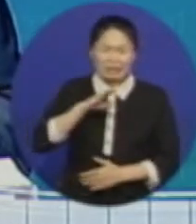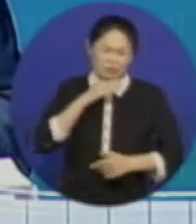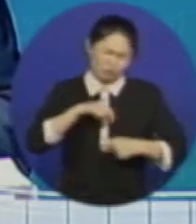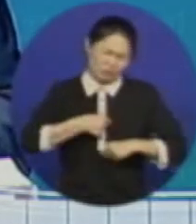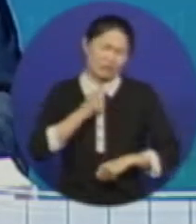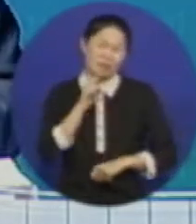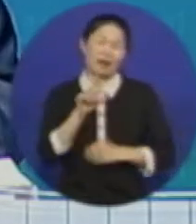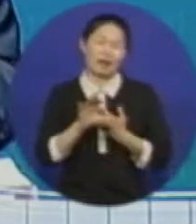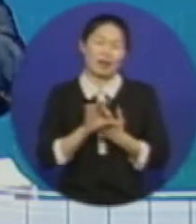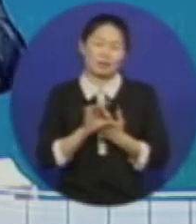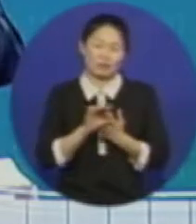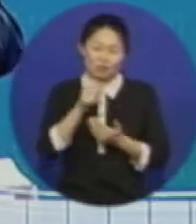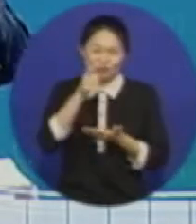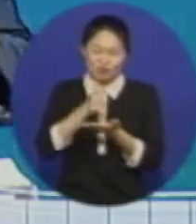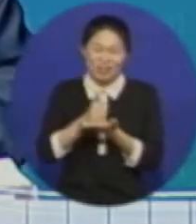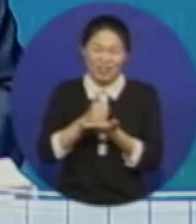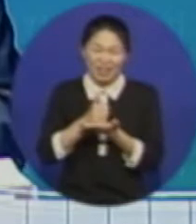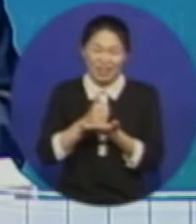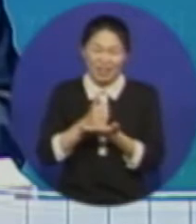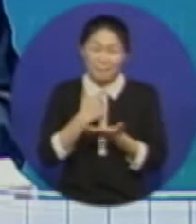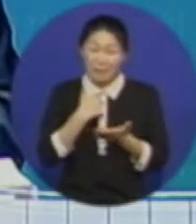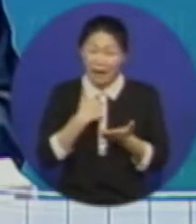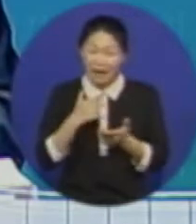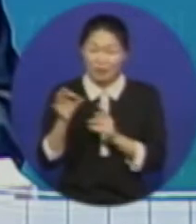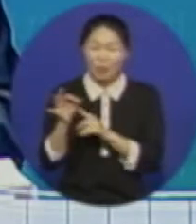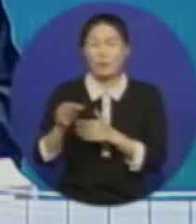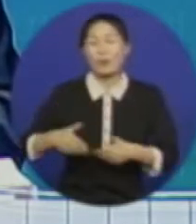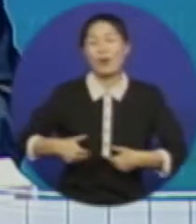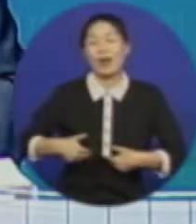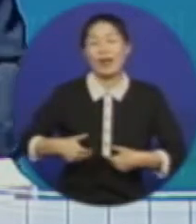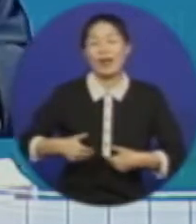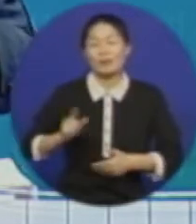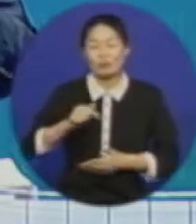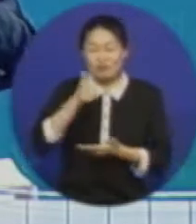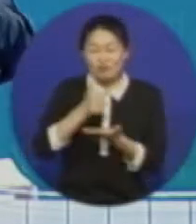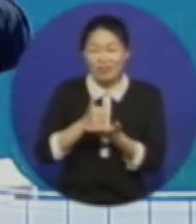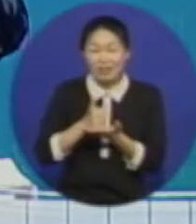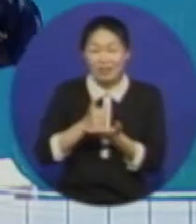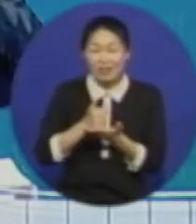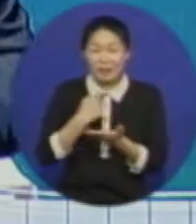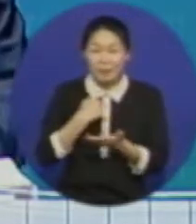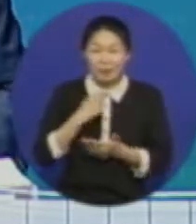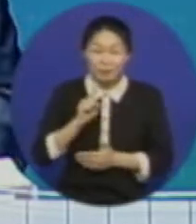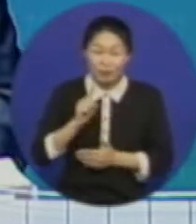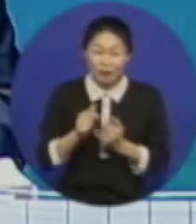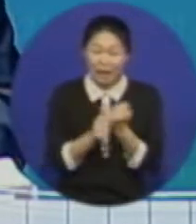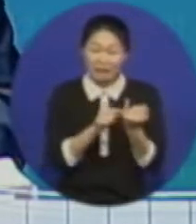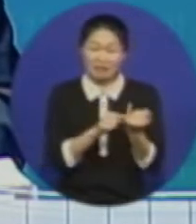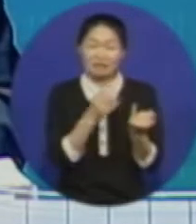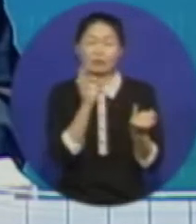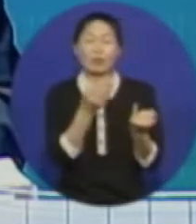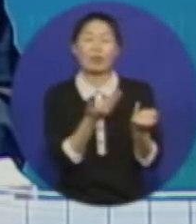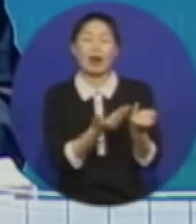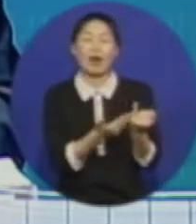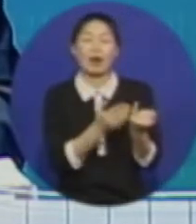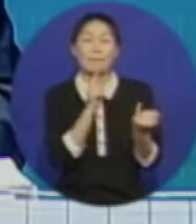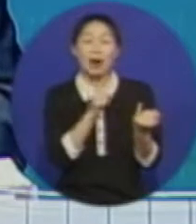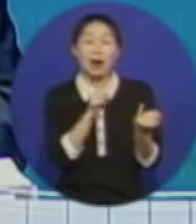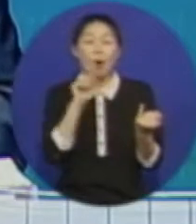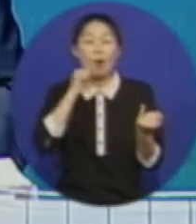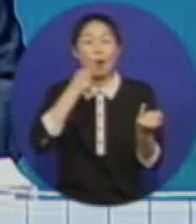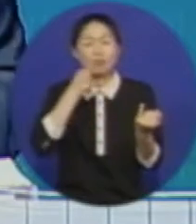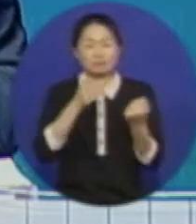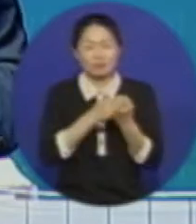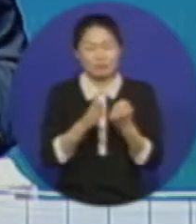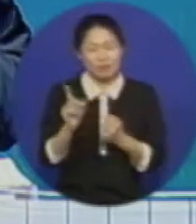말하면 죄 지을 돈이 필요하니까 아 죄 짓는 따고 아니 한테 돈 달랠 수가 있어요 그러니